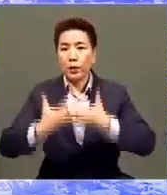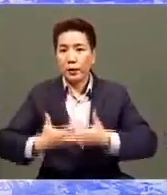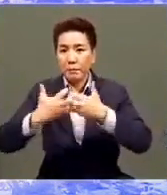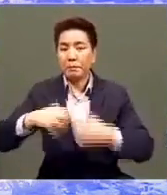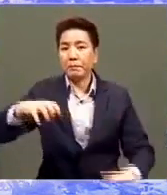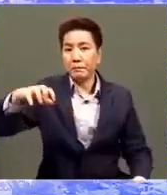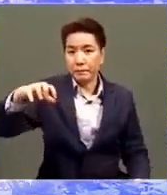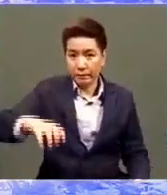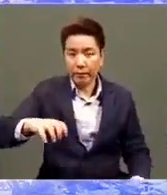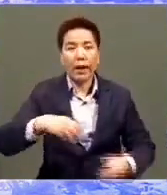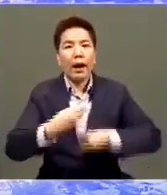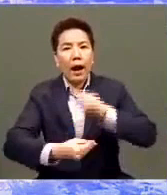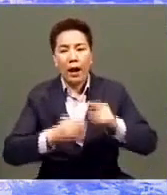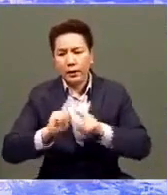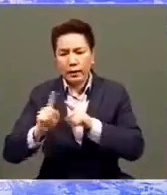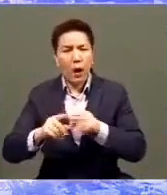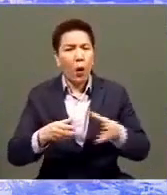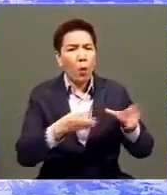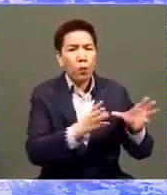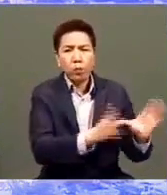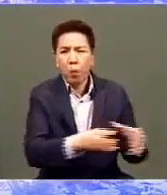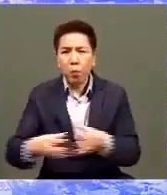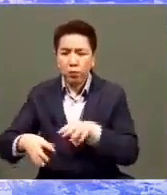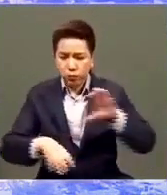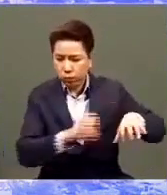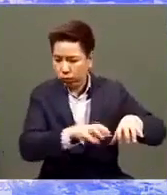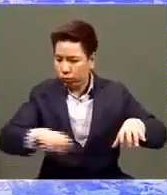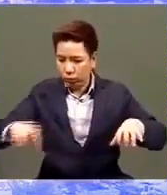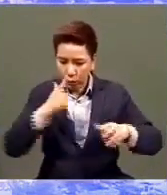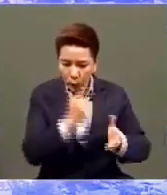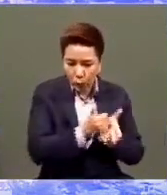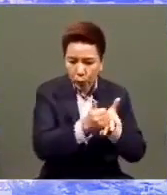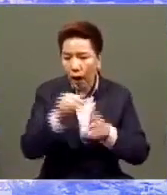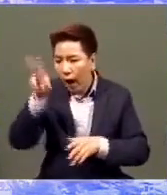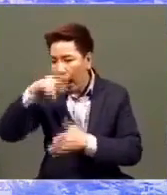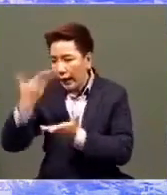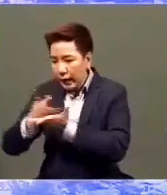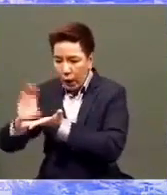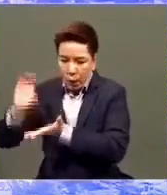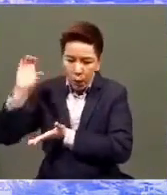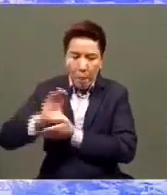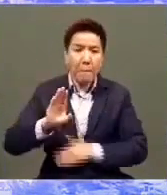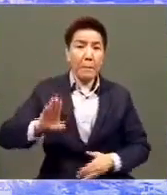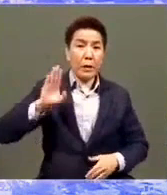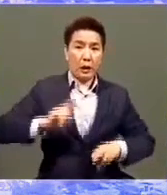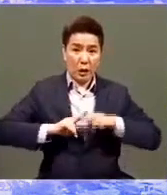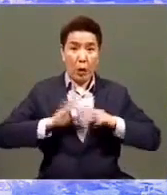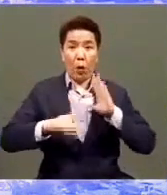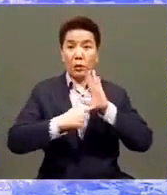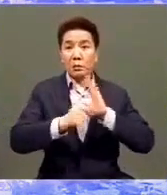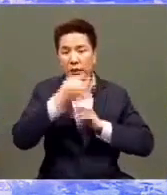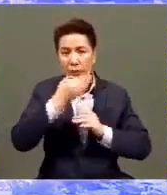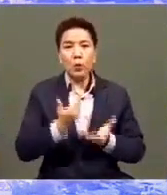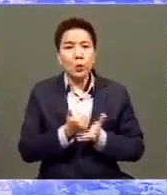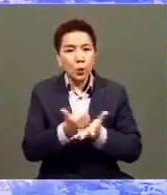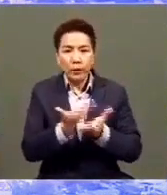หอการค้านะคะช่วยกันทั้งแรงแล้วก็รวมทั้งช่วยกันจัดหางบประมาณ าลด้วยมีเอกชนมากมายช่วยให้